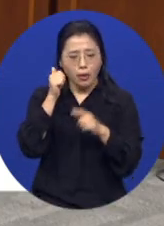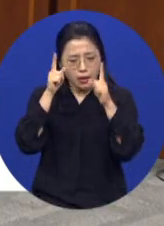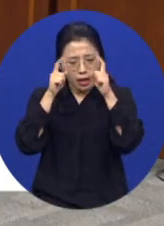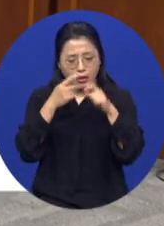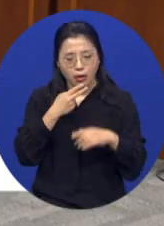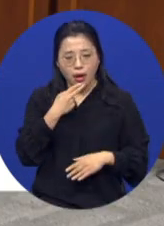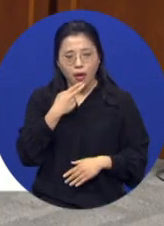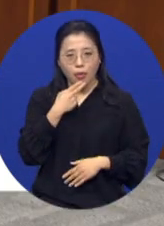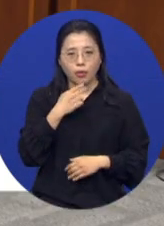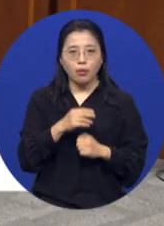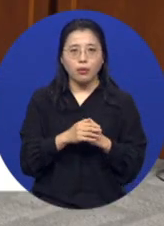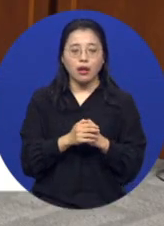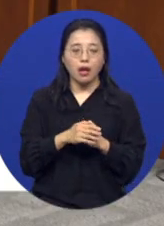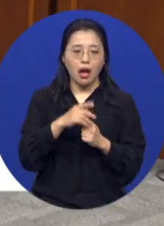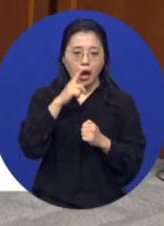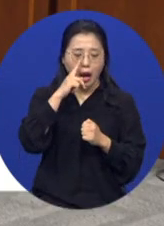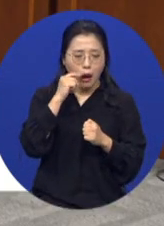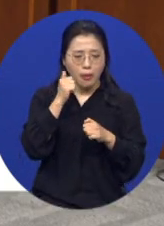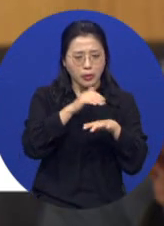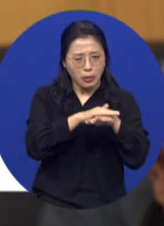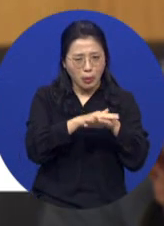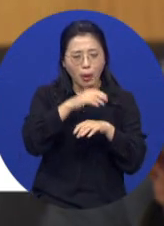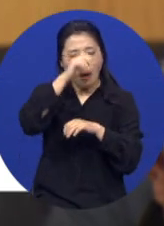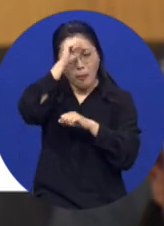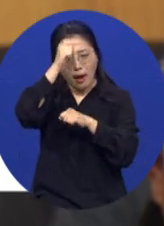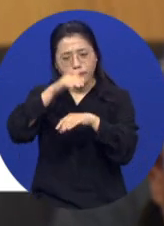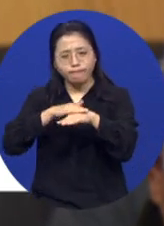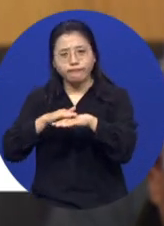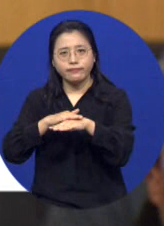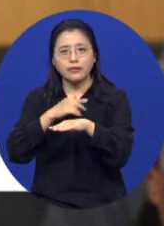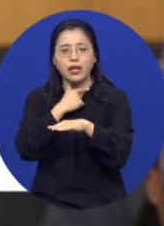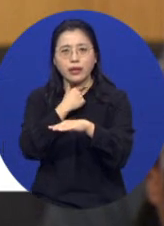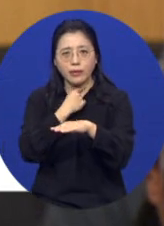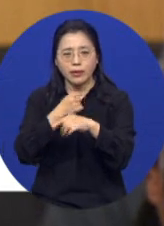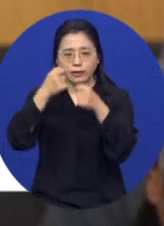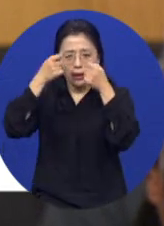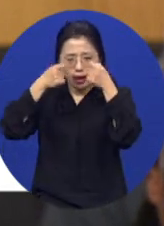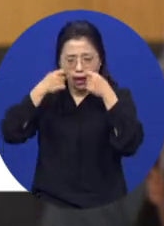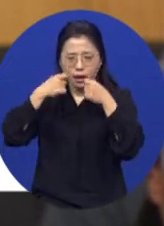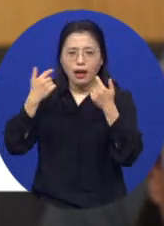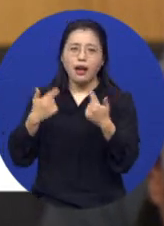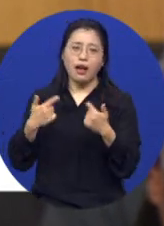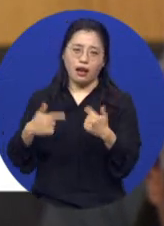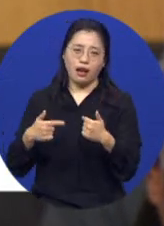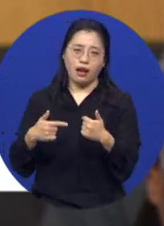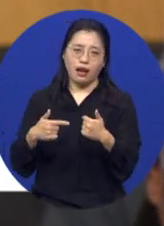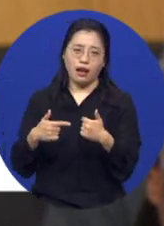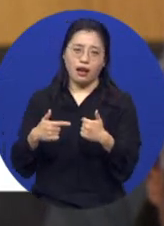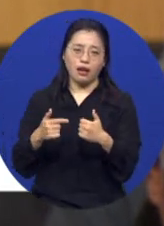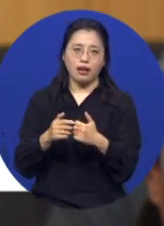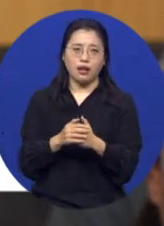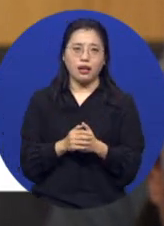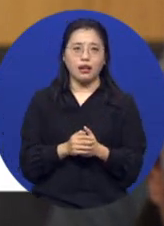난 요 손가락 하나 발가락 하나라도 만지고 싶다. 그렇게 맨날 울고 하다 보면